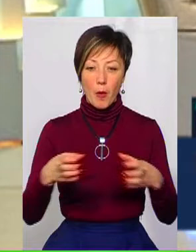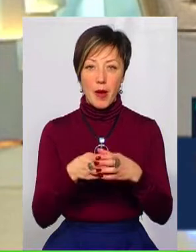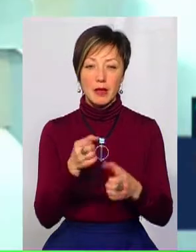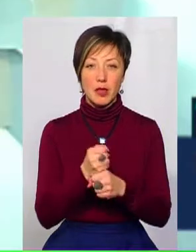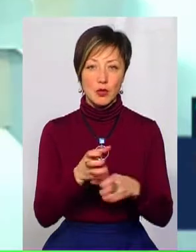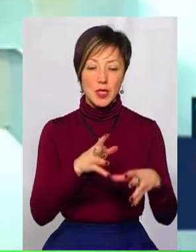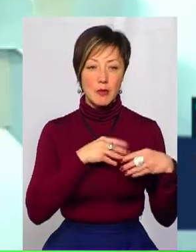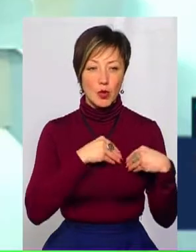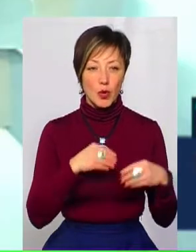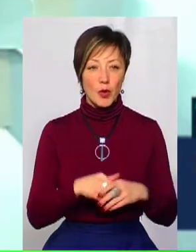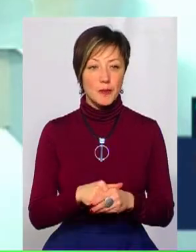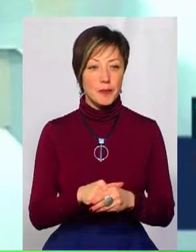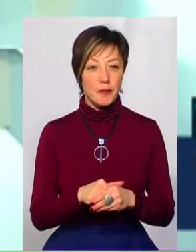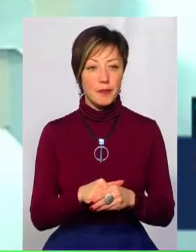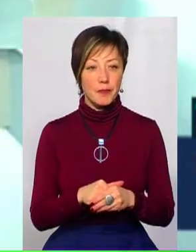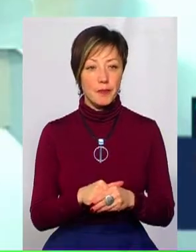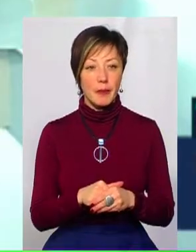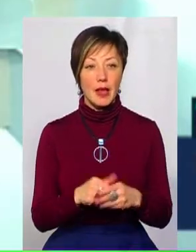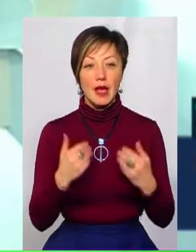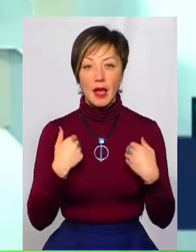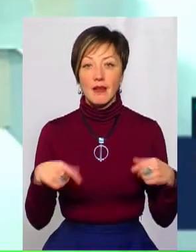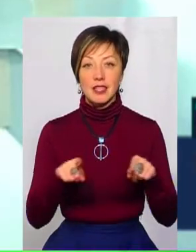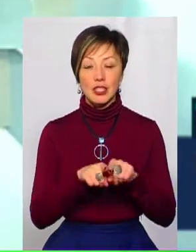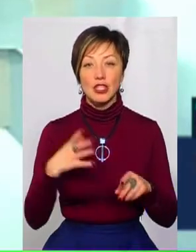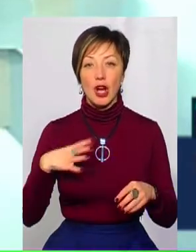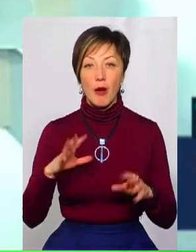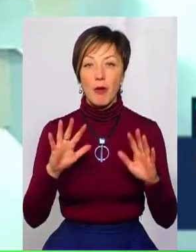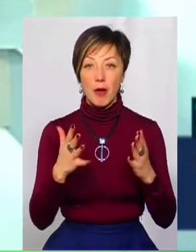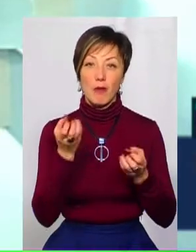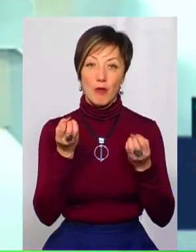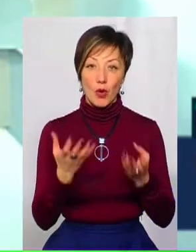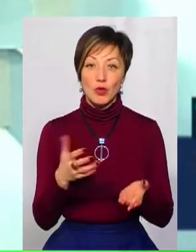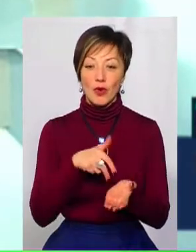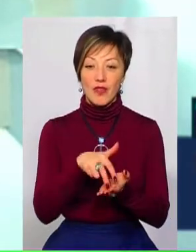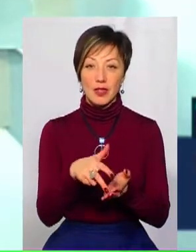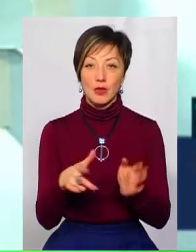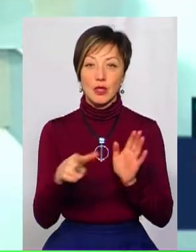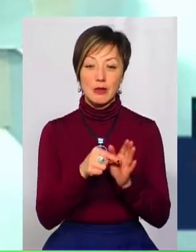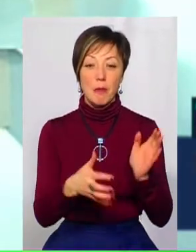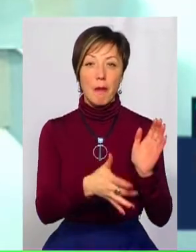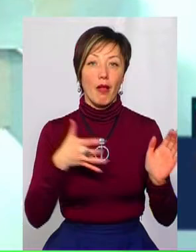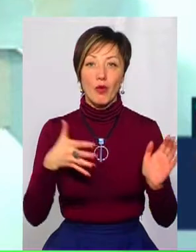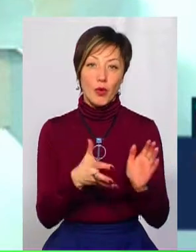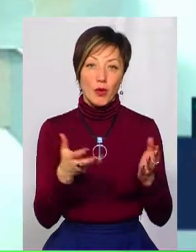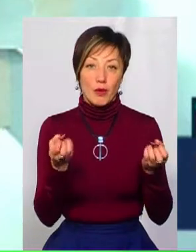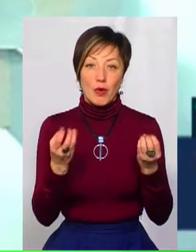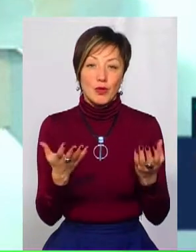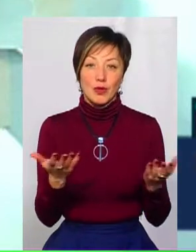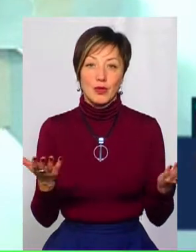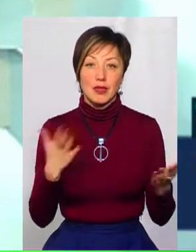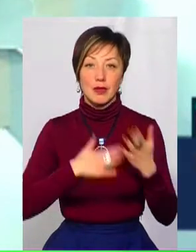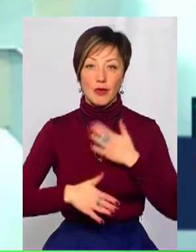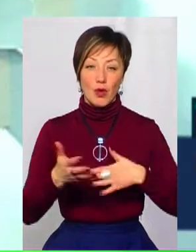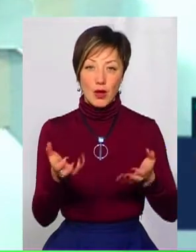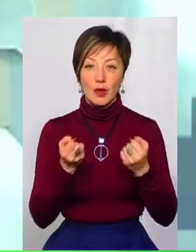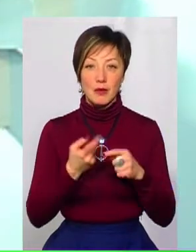працює зі мною. Я все ж таки чекаю цього моменту, коли я просто вийду з бандуру і просто кайфану. Тобто для мене сцена – це завжди